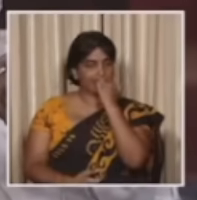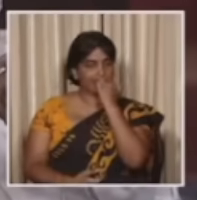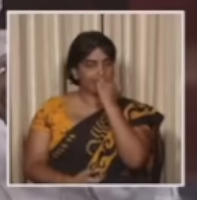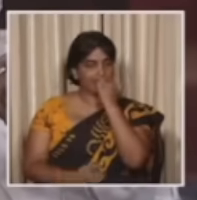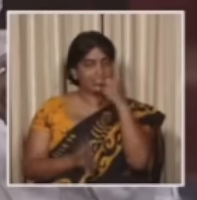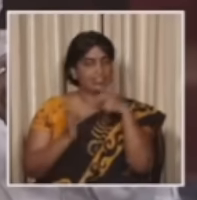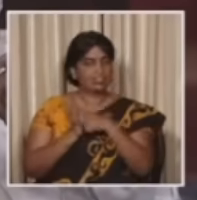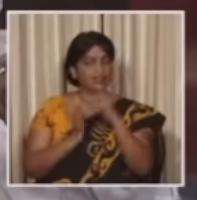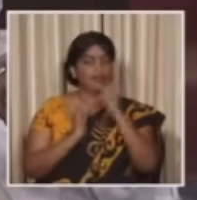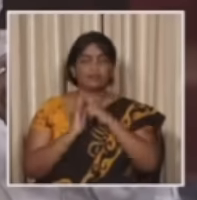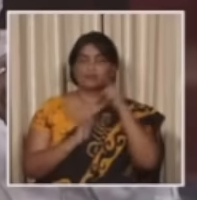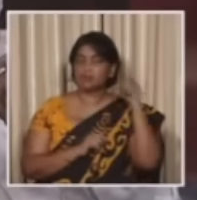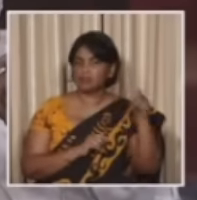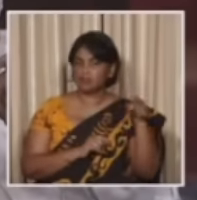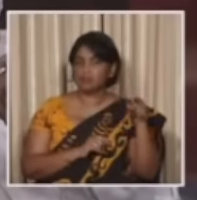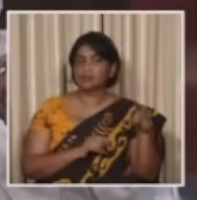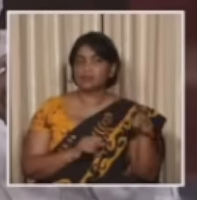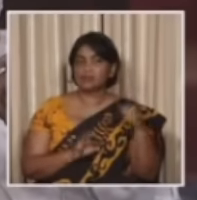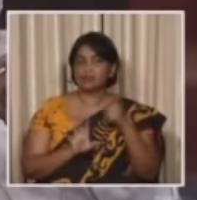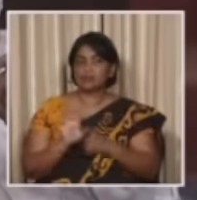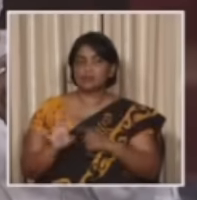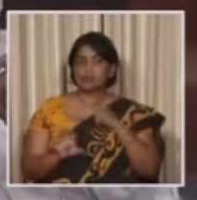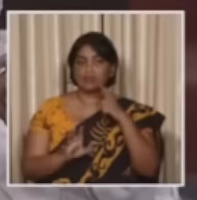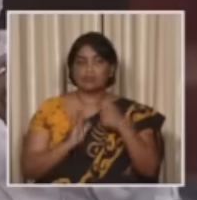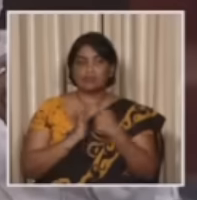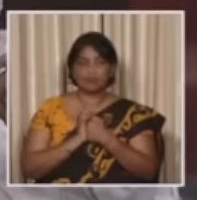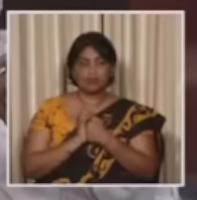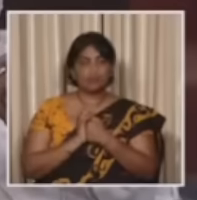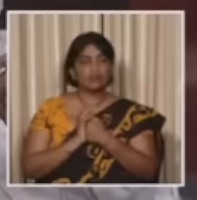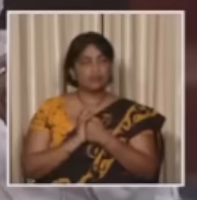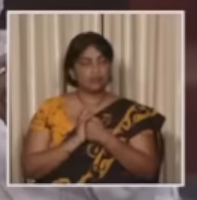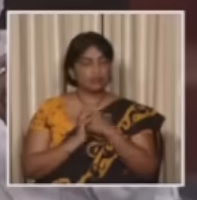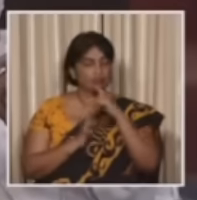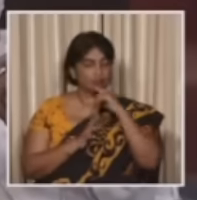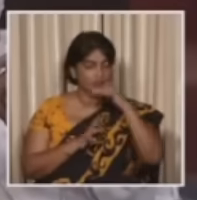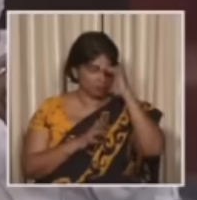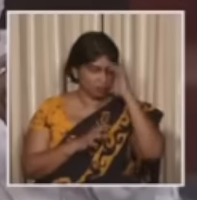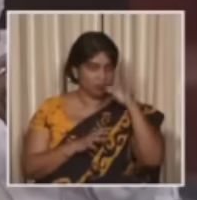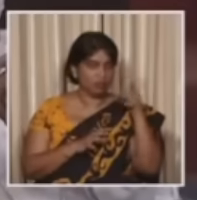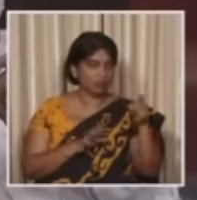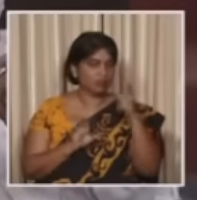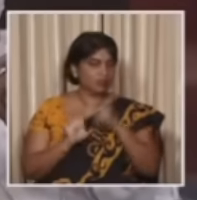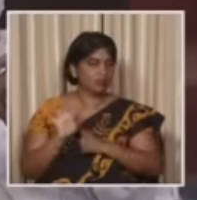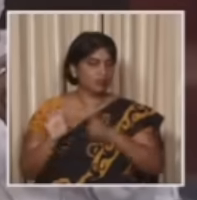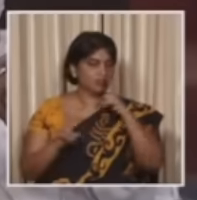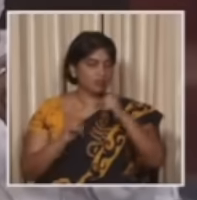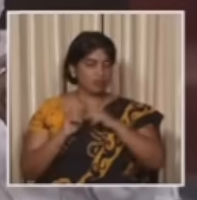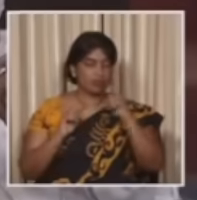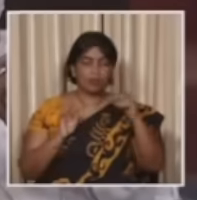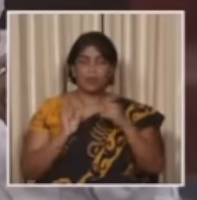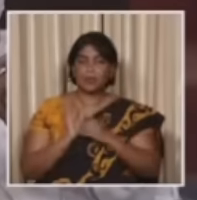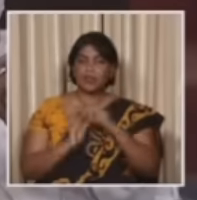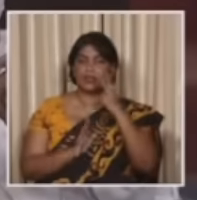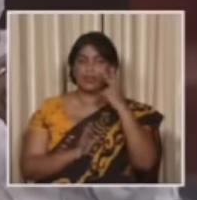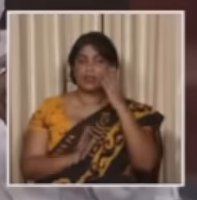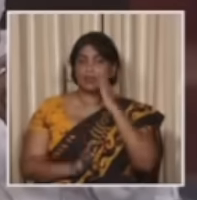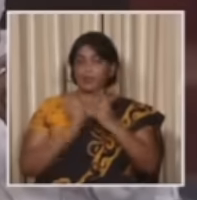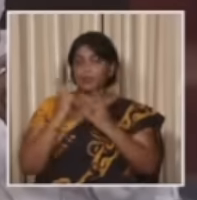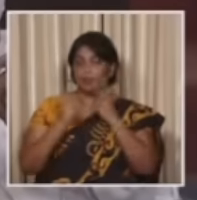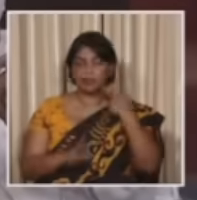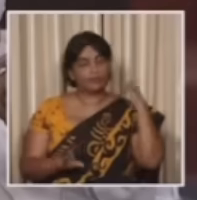තරයි මේකෙන් අවුරුද්ධකට ගරු නියෝජ්‍ය කතා නැගතිබන අවුරුද්ධකට මිලියන දෙක සංචාරක